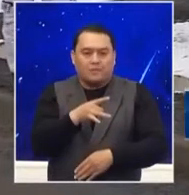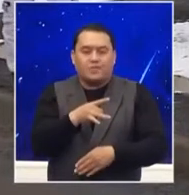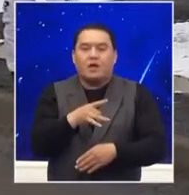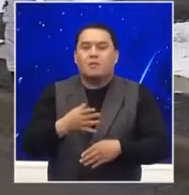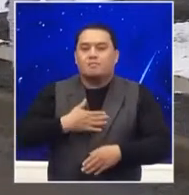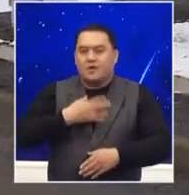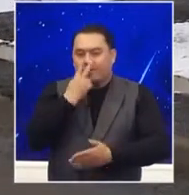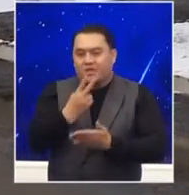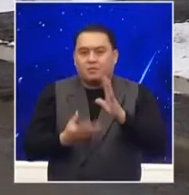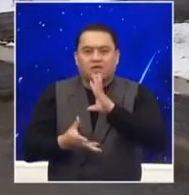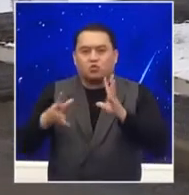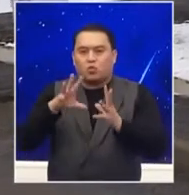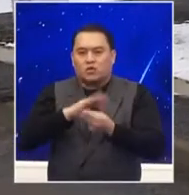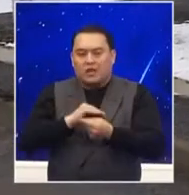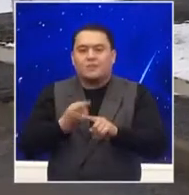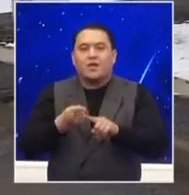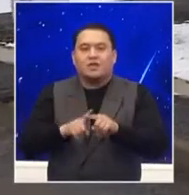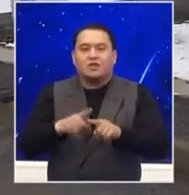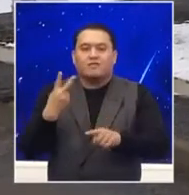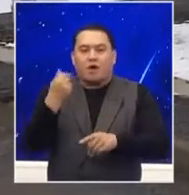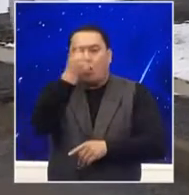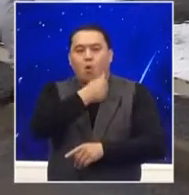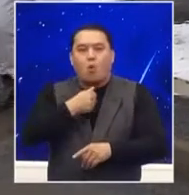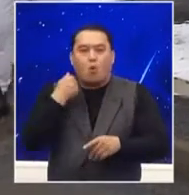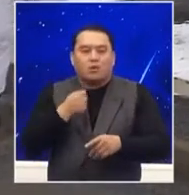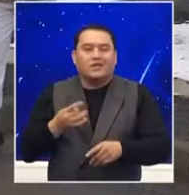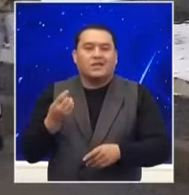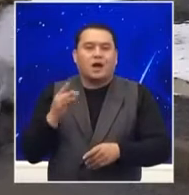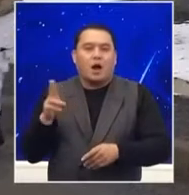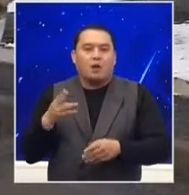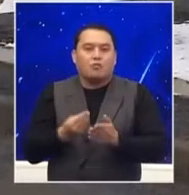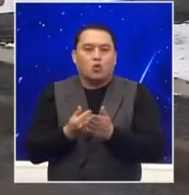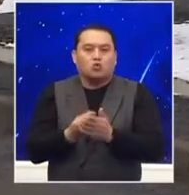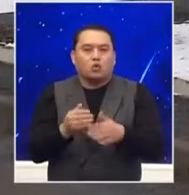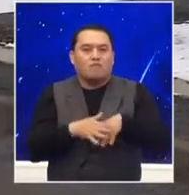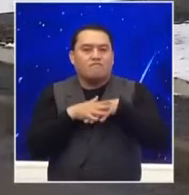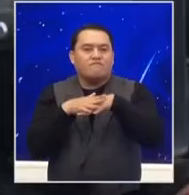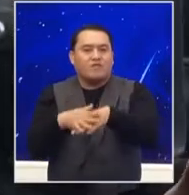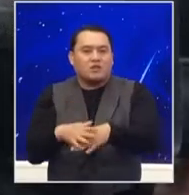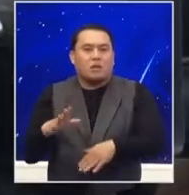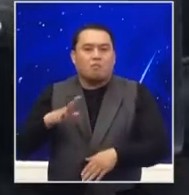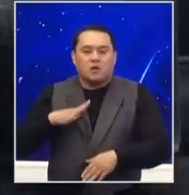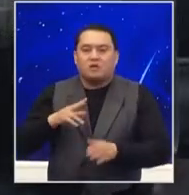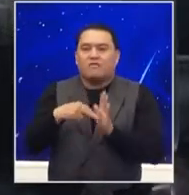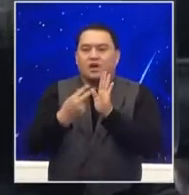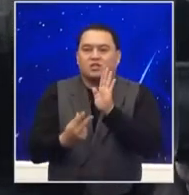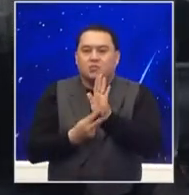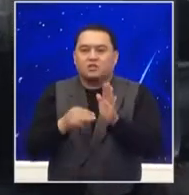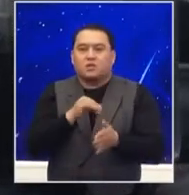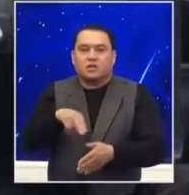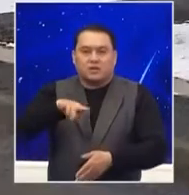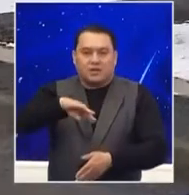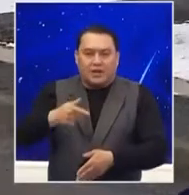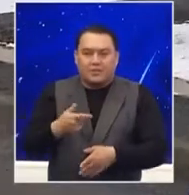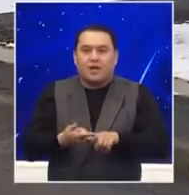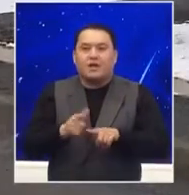Сегодня мы видим результаты. За два года в развитие этого края из республиканского и местного бюджетов было вложено порядка 18 миллиардов тенге.